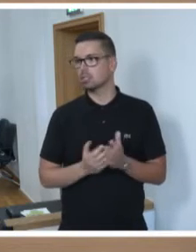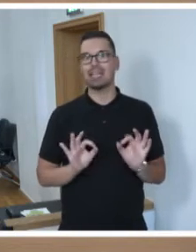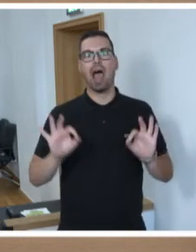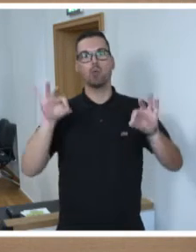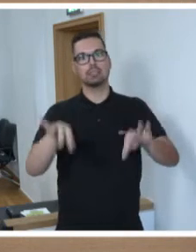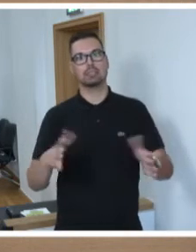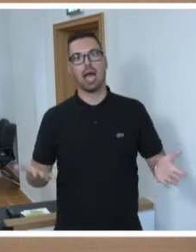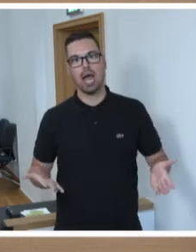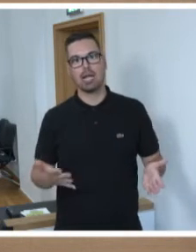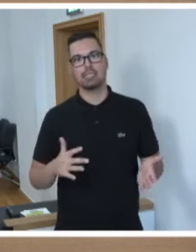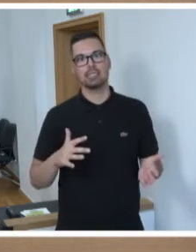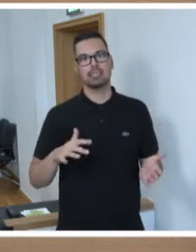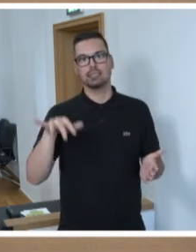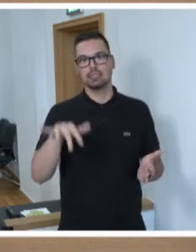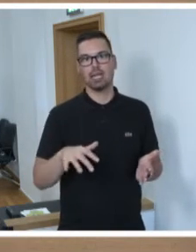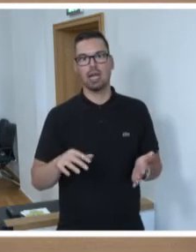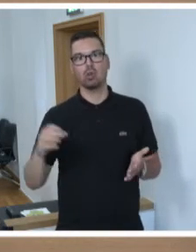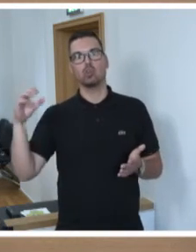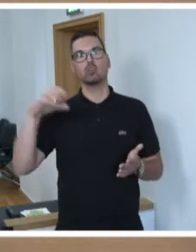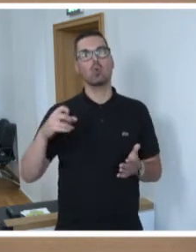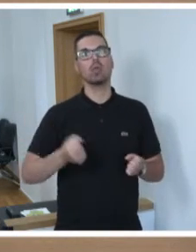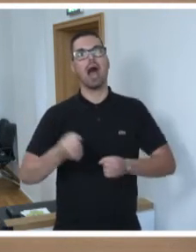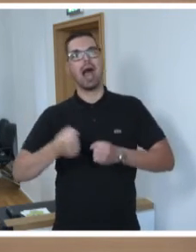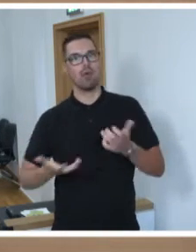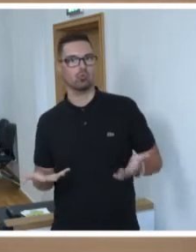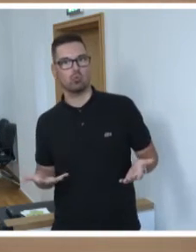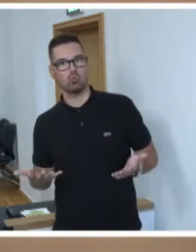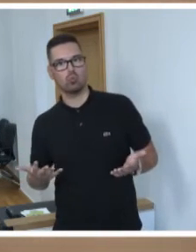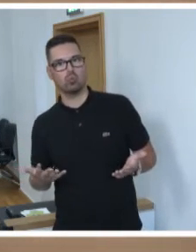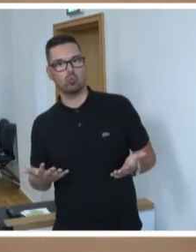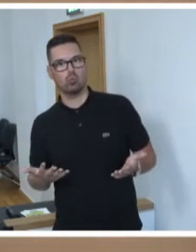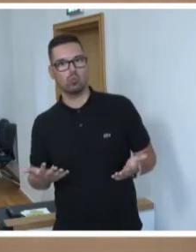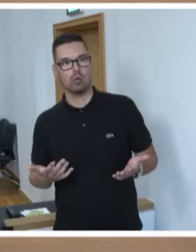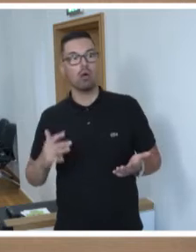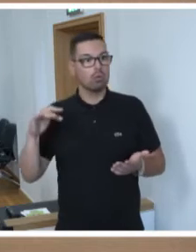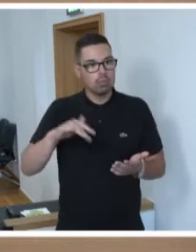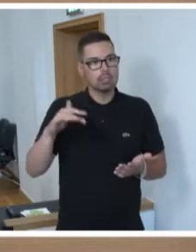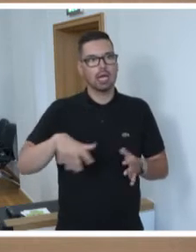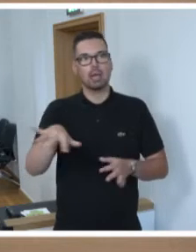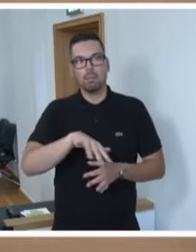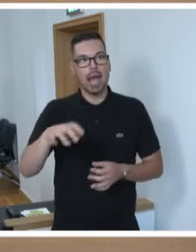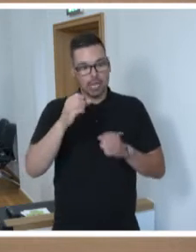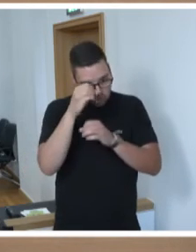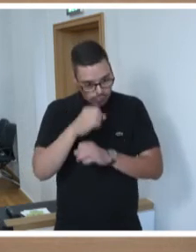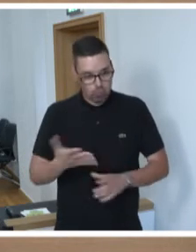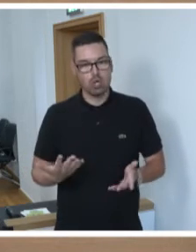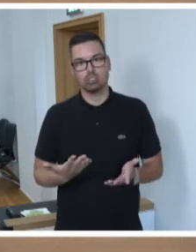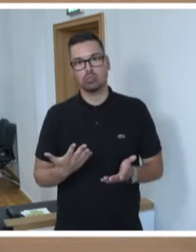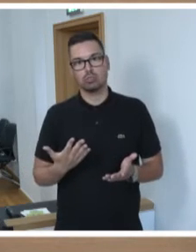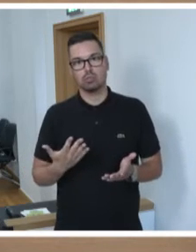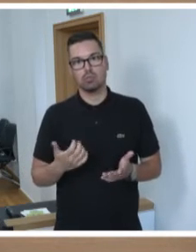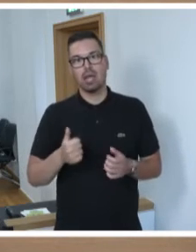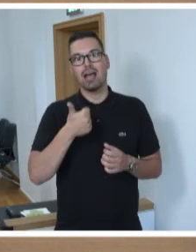momentan schon in Serie ist, nämlich einem Solarauto? Es gibt auch in Deutschland ähnliche Start-ups, die in diesen Bereichen forschen. Reichweiten von